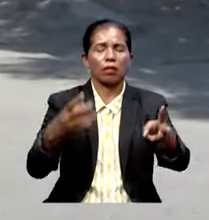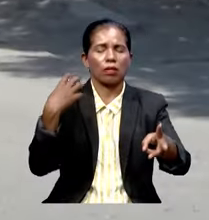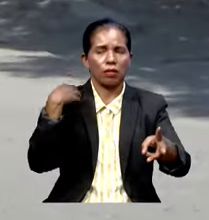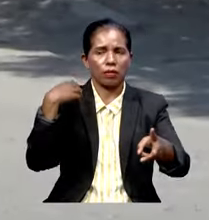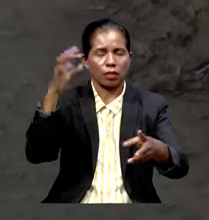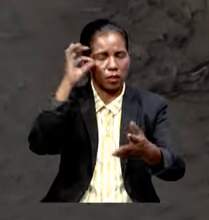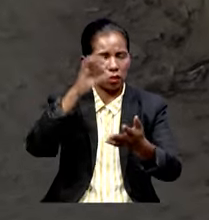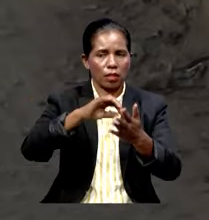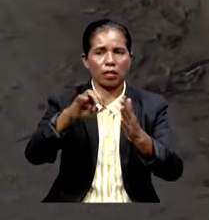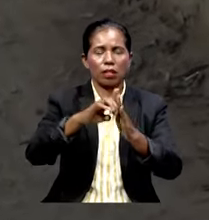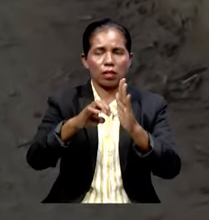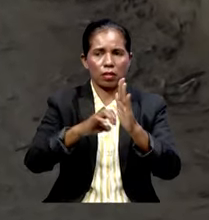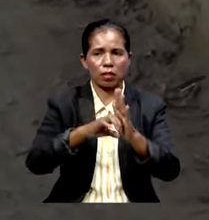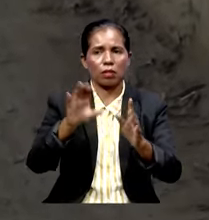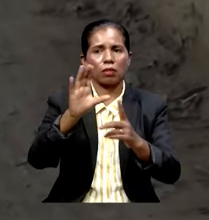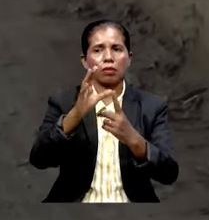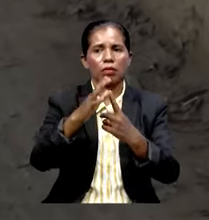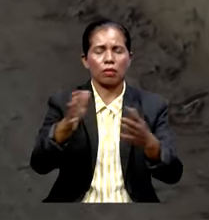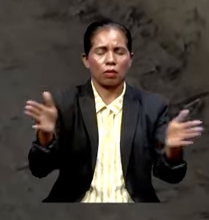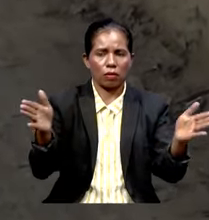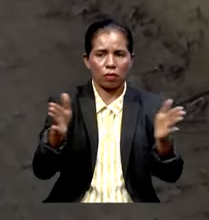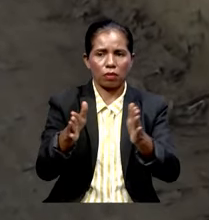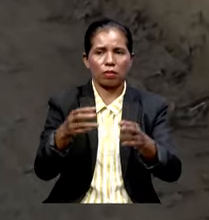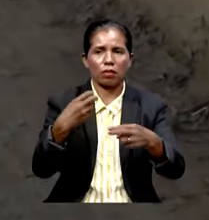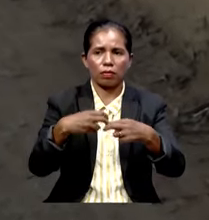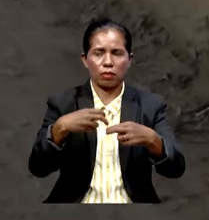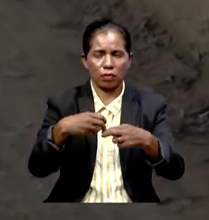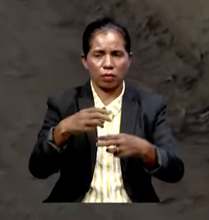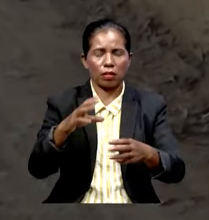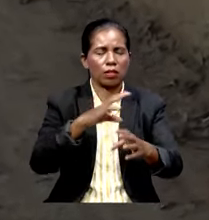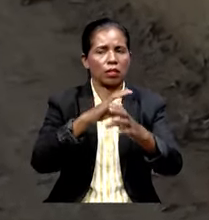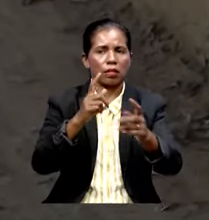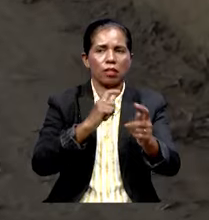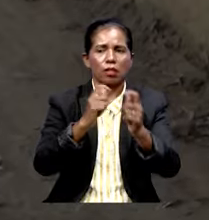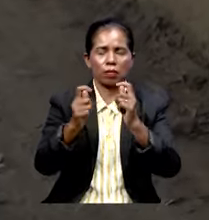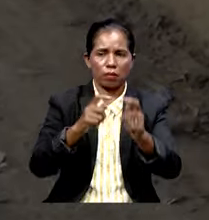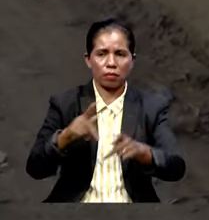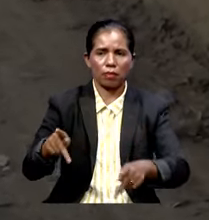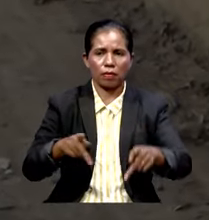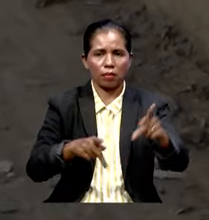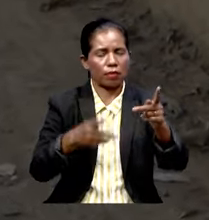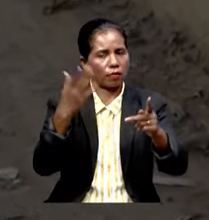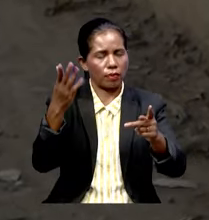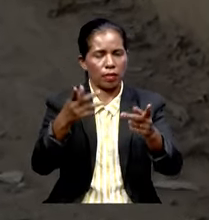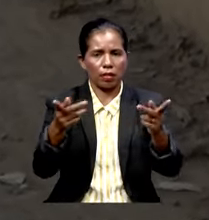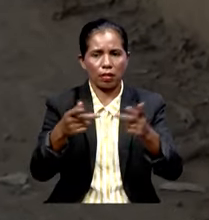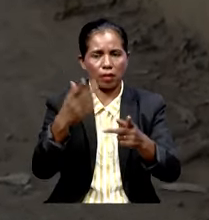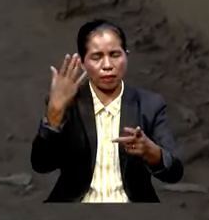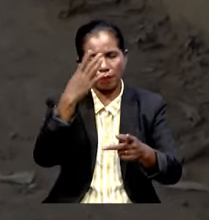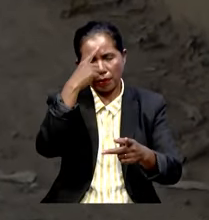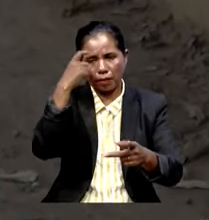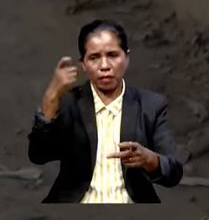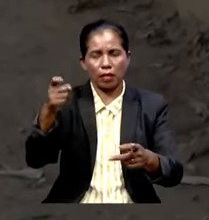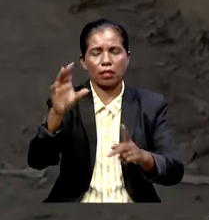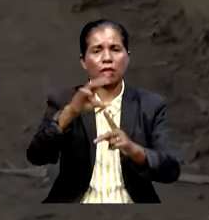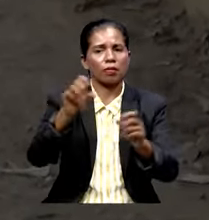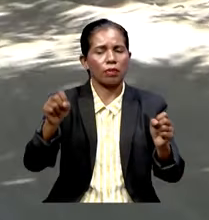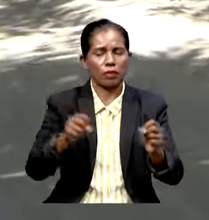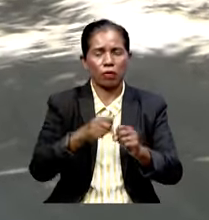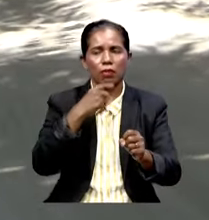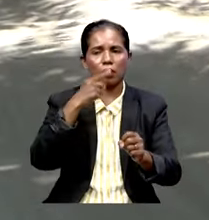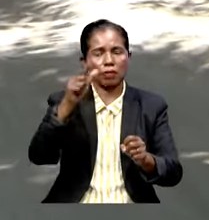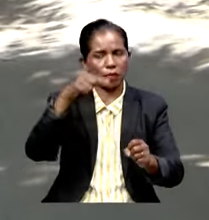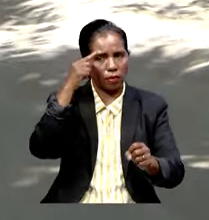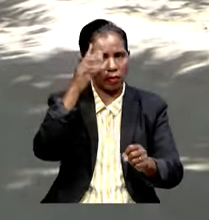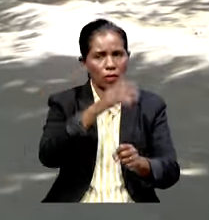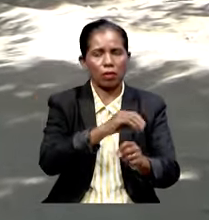Sekretario Estado Arte no Cultura ni ane klot, ori dificulta movimen transporte publik ia fatin refere. Tambane se suku fatuada rekomenda ba